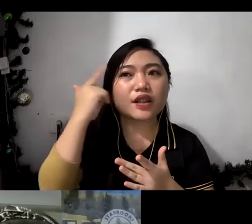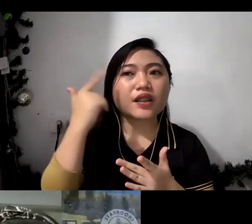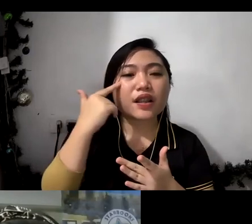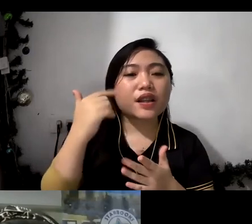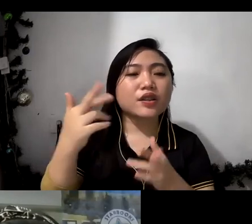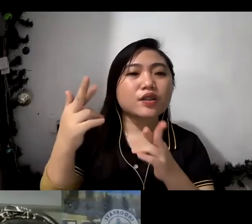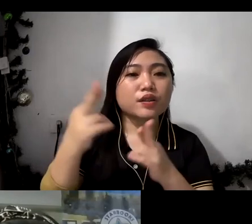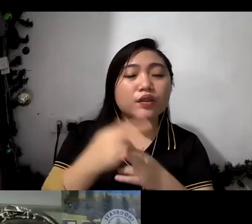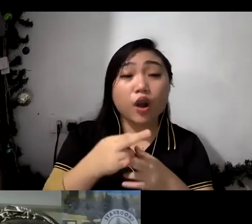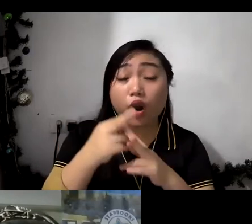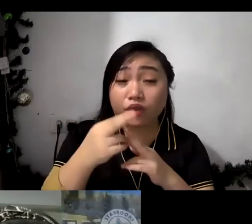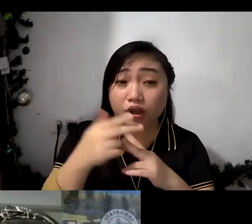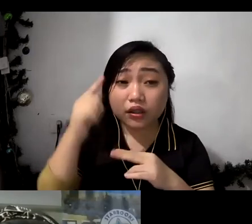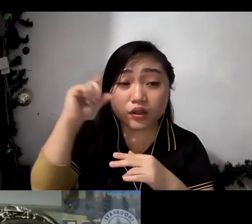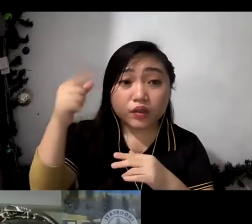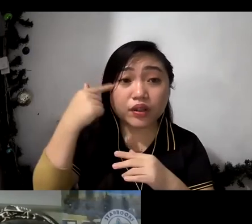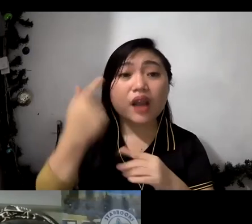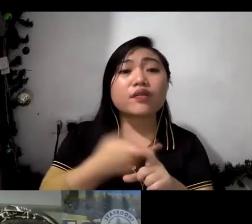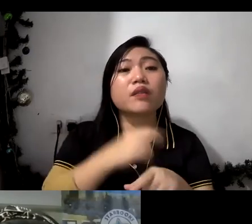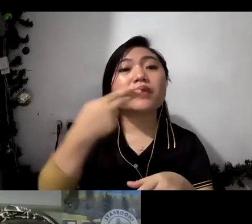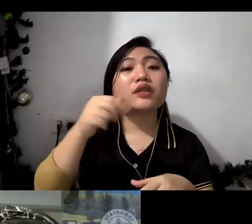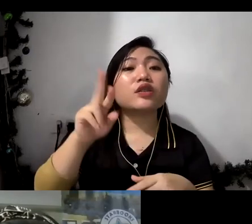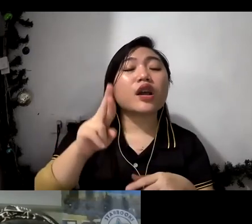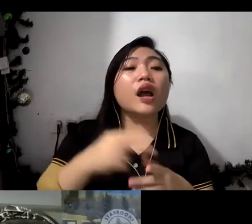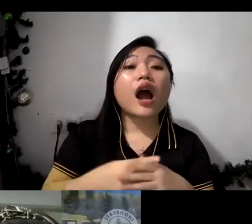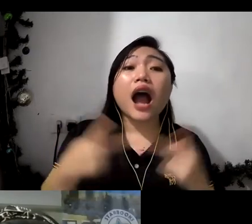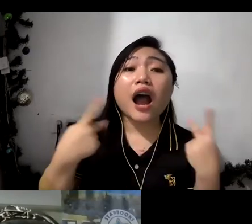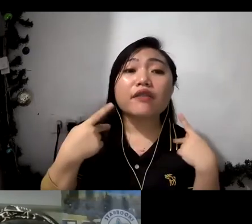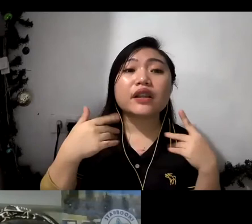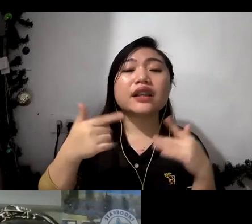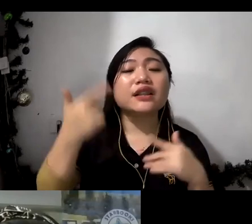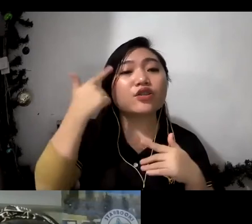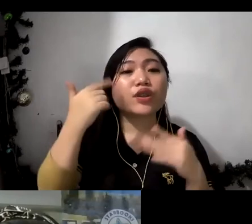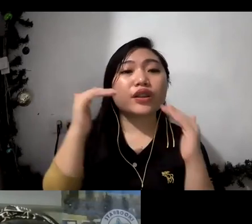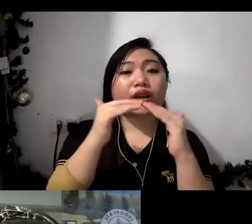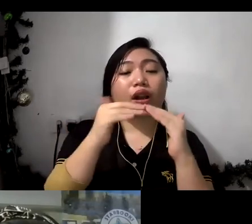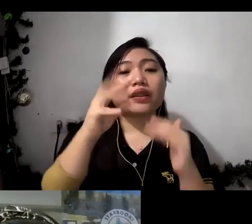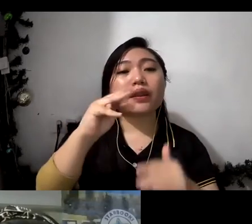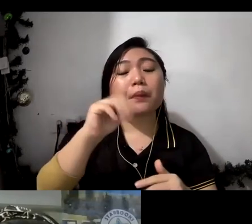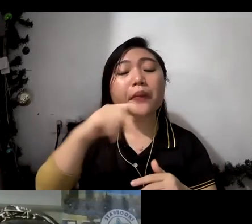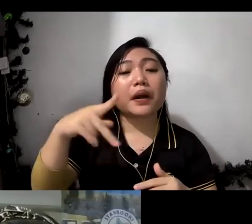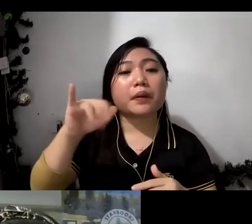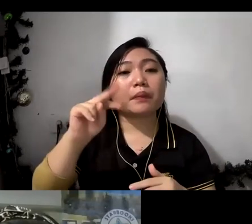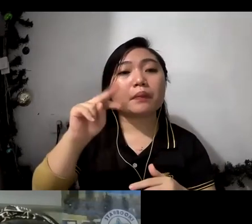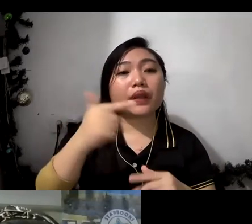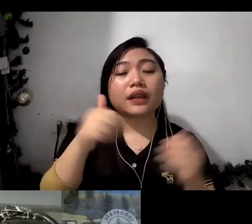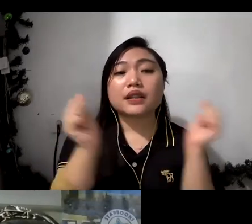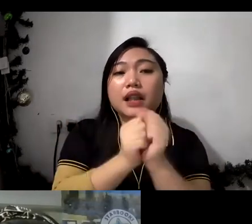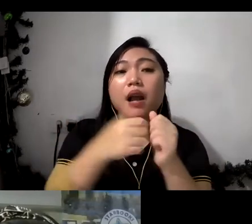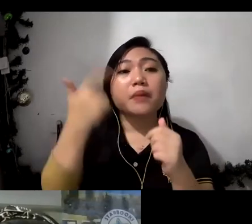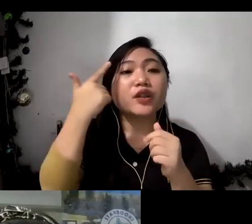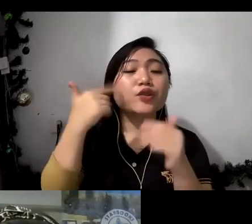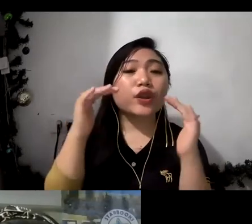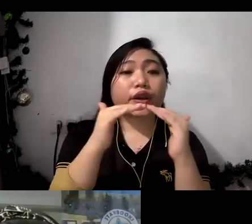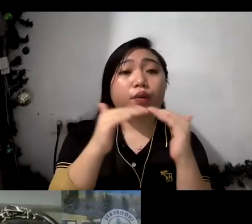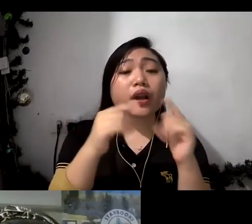Sa HR naman, sa bahagi ng HR, dapat magkaroon po ng gender equality mapping, no? Integrating gender equality.